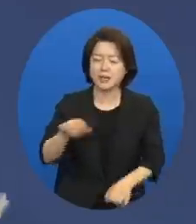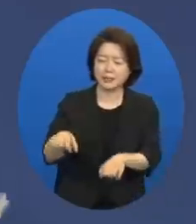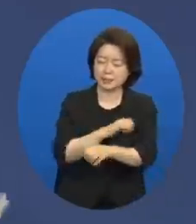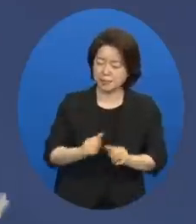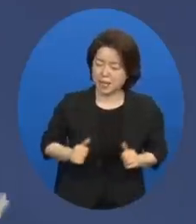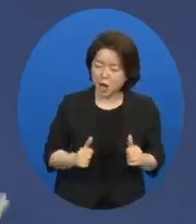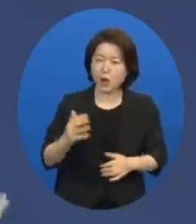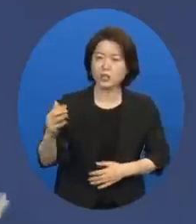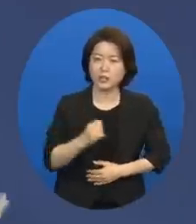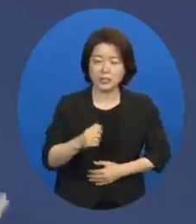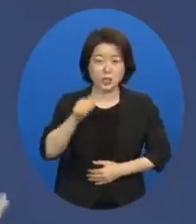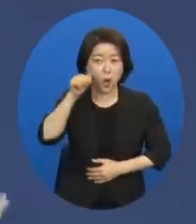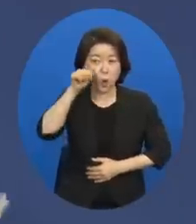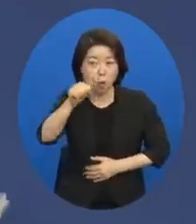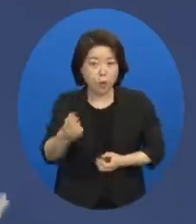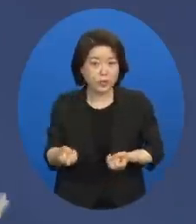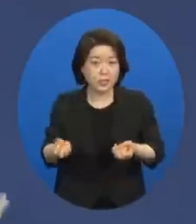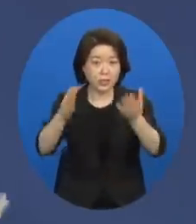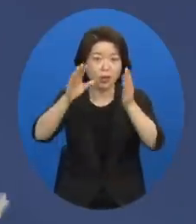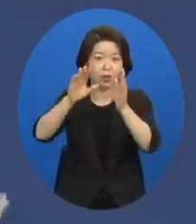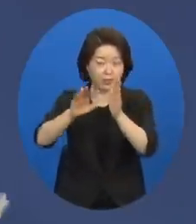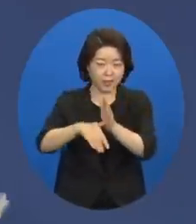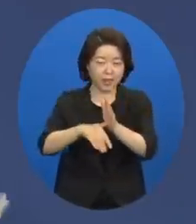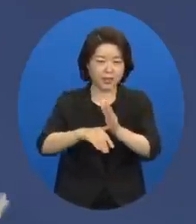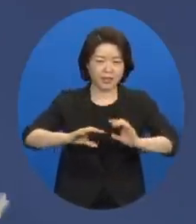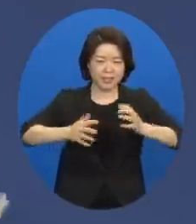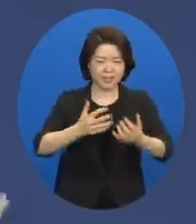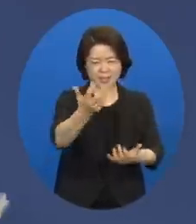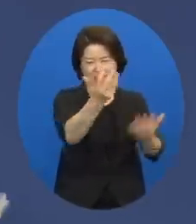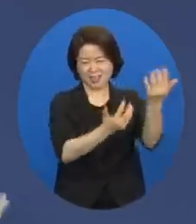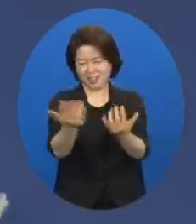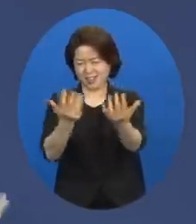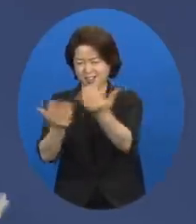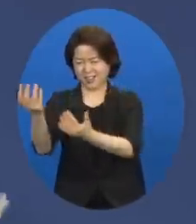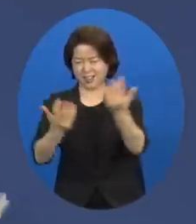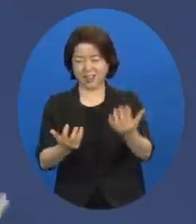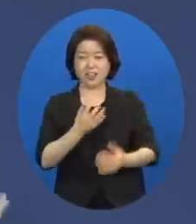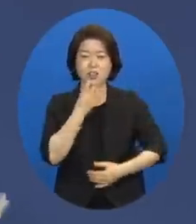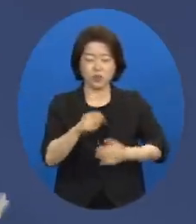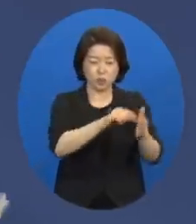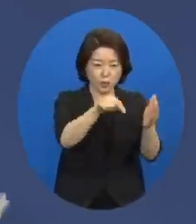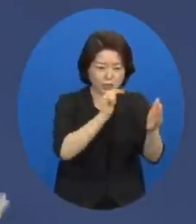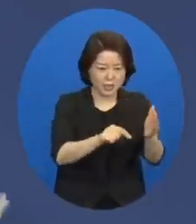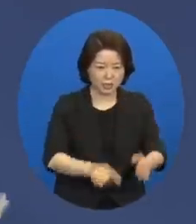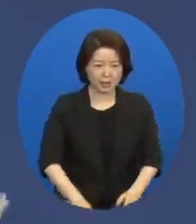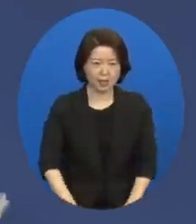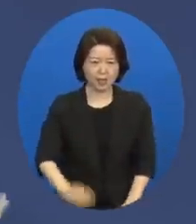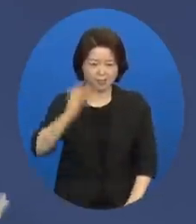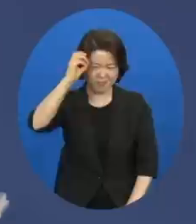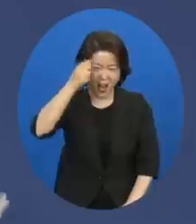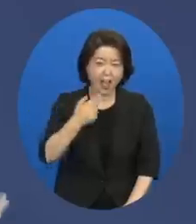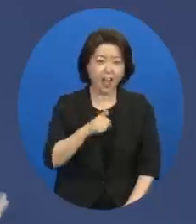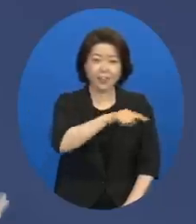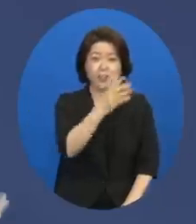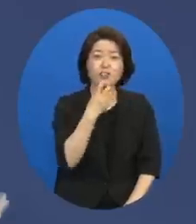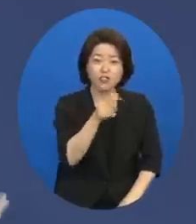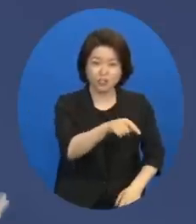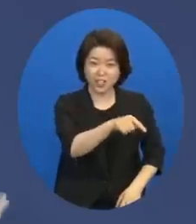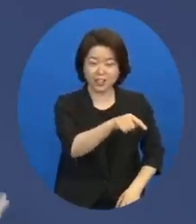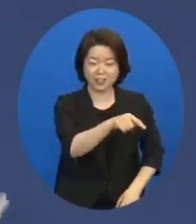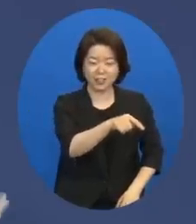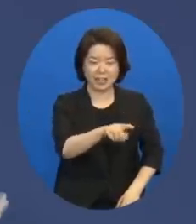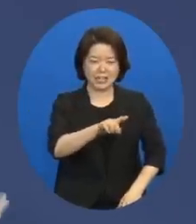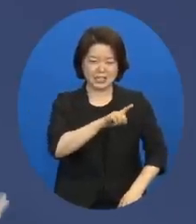가졌던 오순절날 그 세계 각지에서 몰려든 유대인들 중에 꼴통 유대인들 그들 스스로 가장